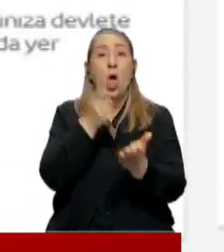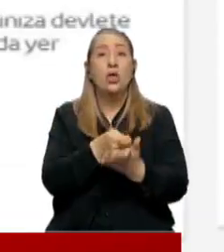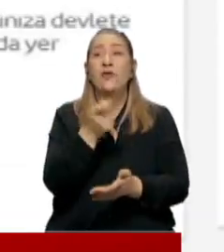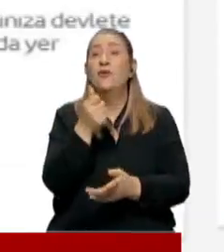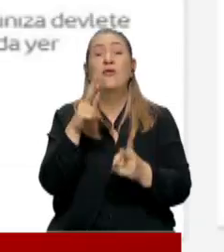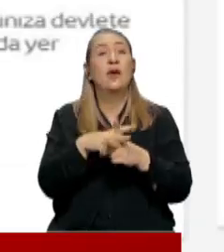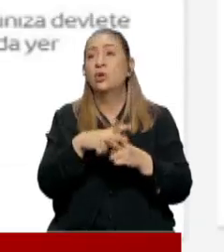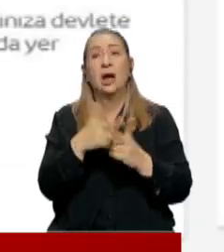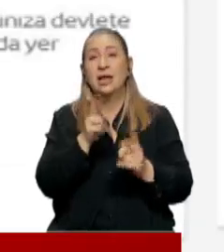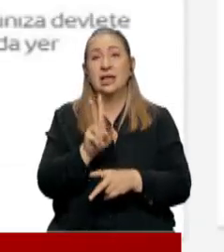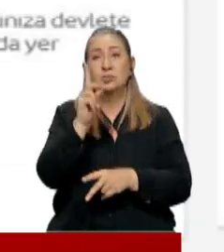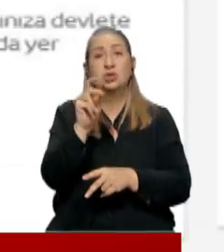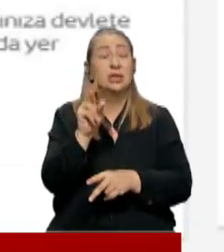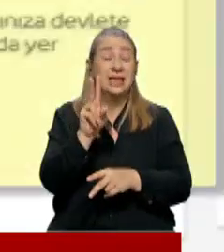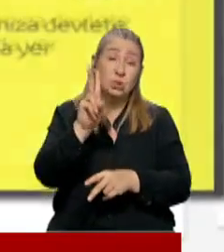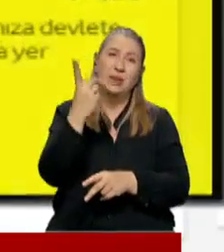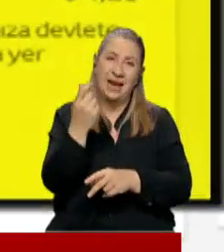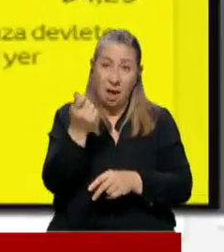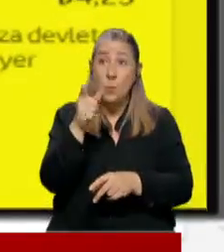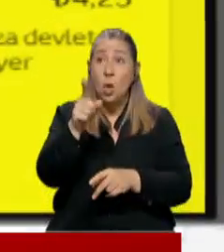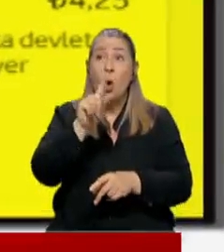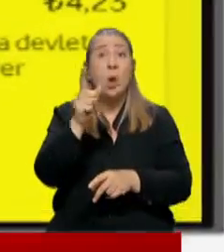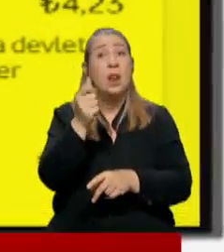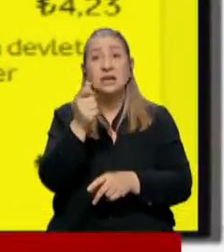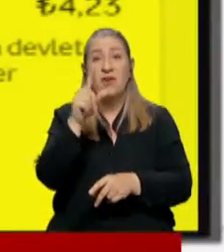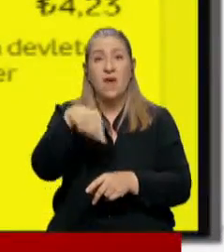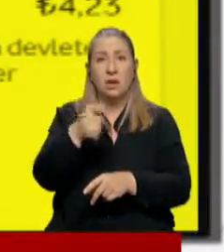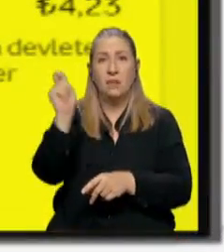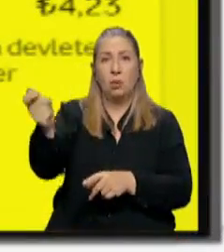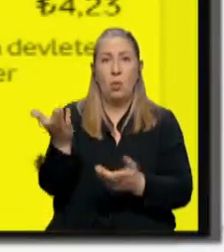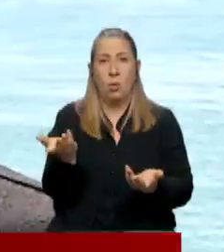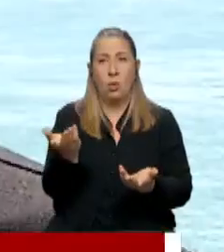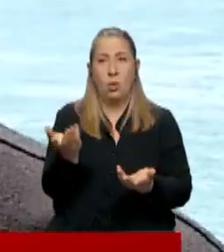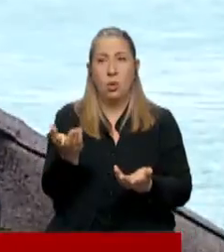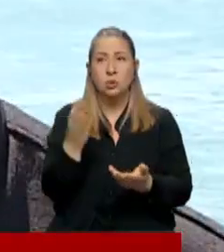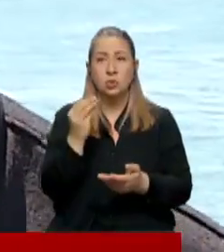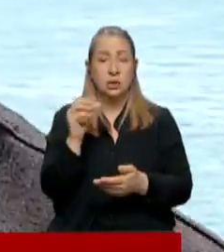Ödedikleri fatura tutarı ise 70 lira. Ancak bunun 10 lirası vergilere